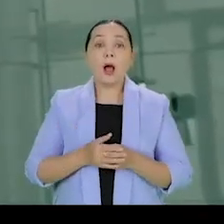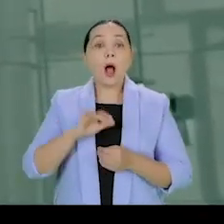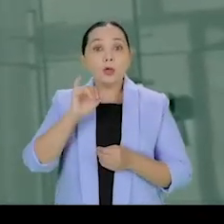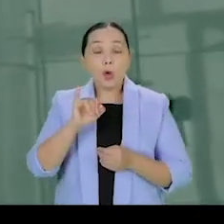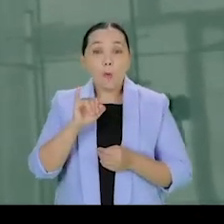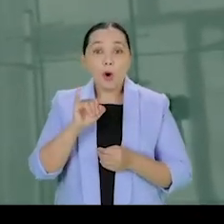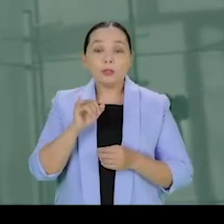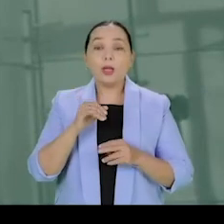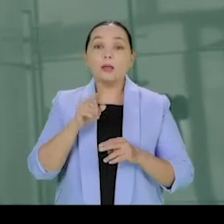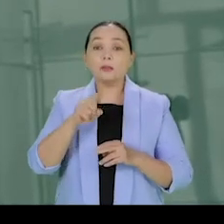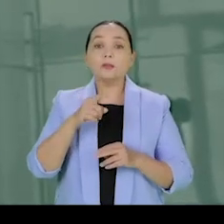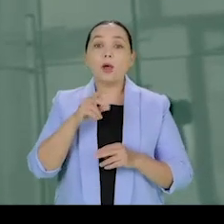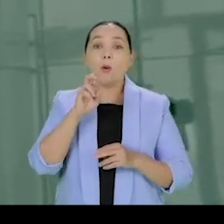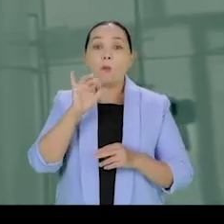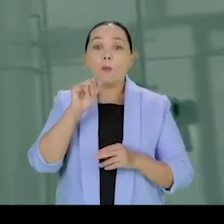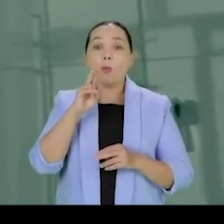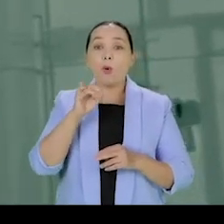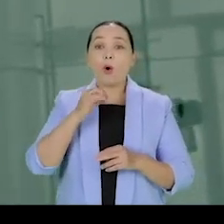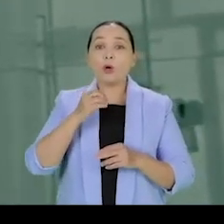Yomoni esa buqog'ingiz shishib ketgan.